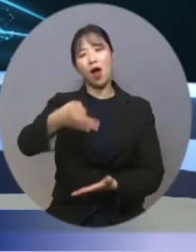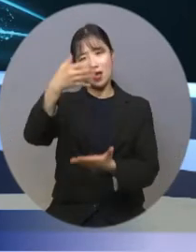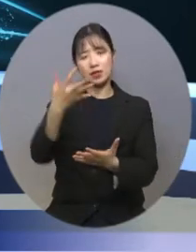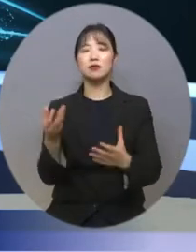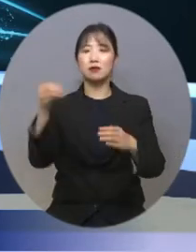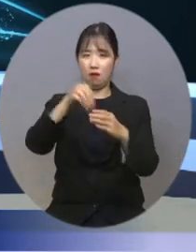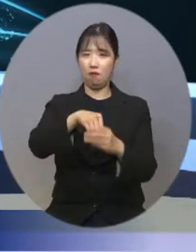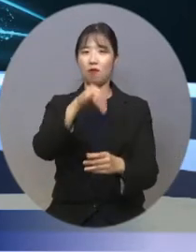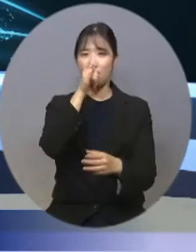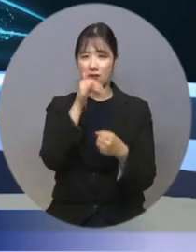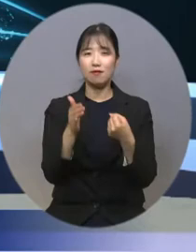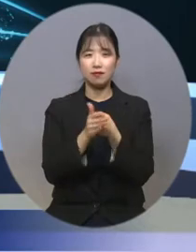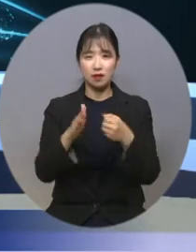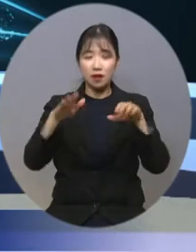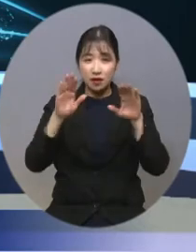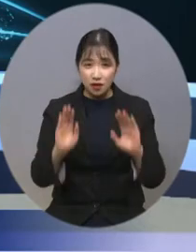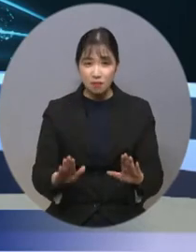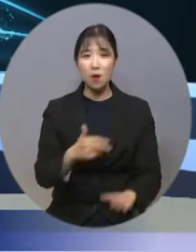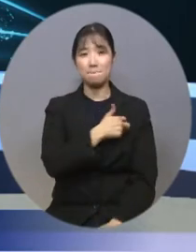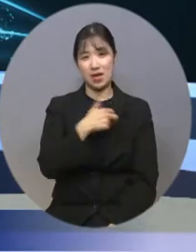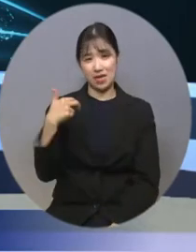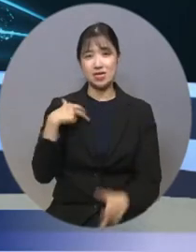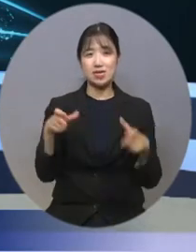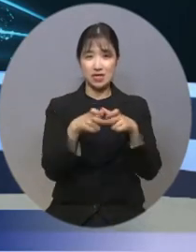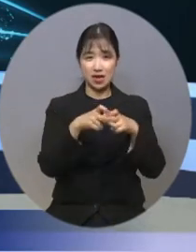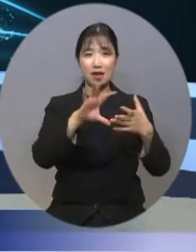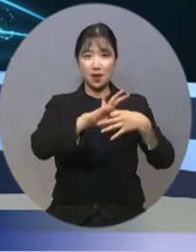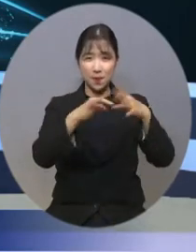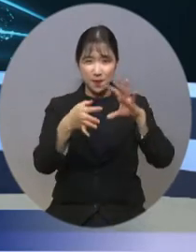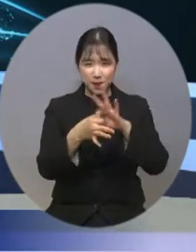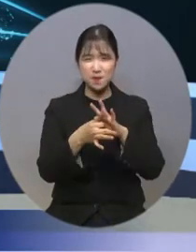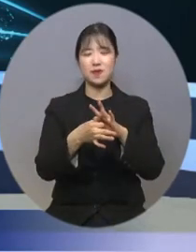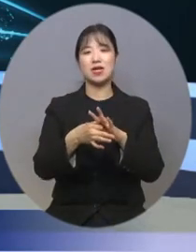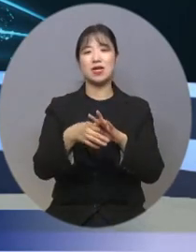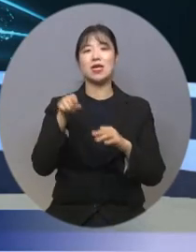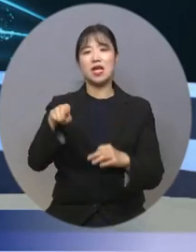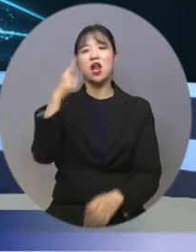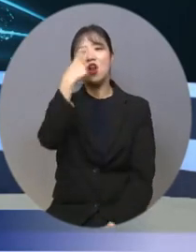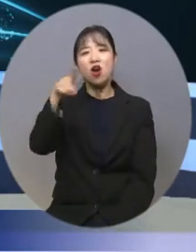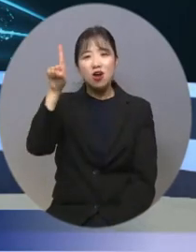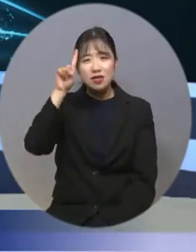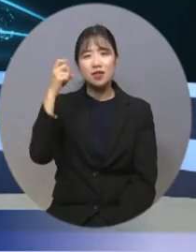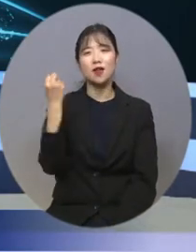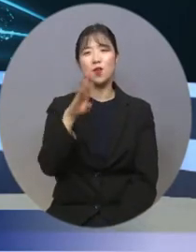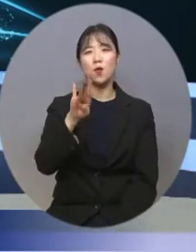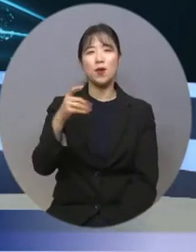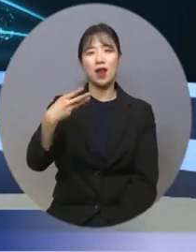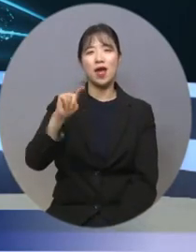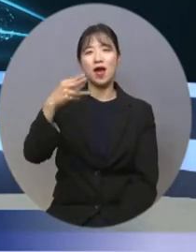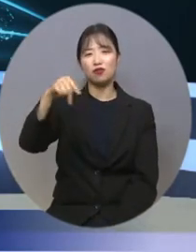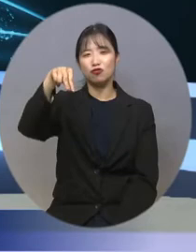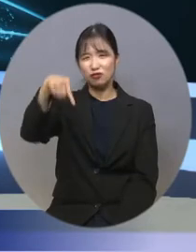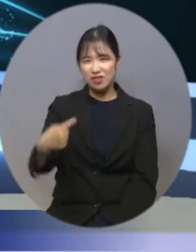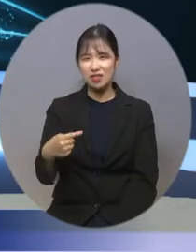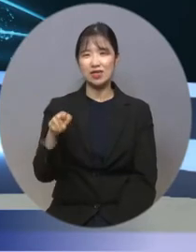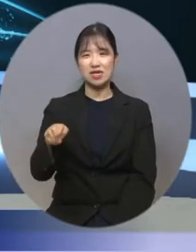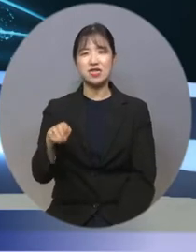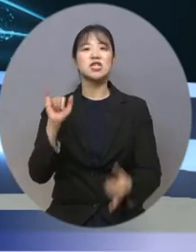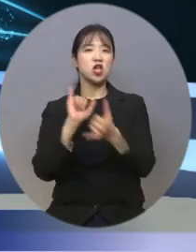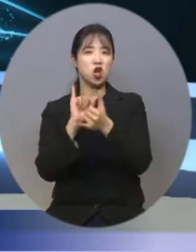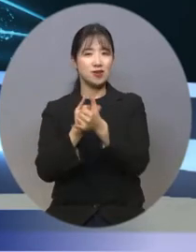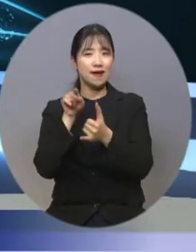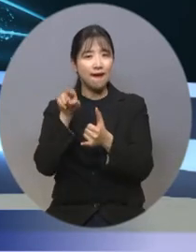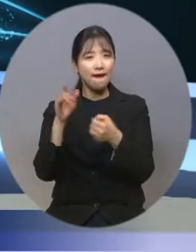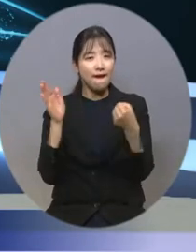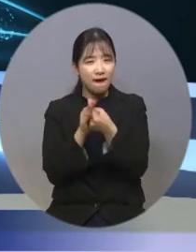있는데요. 따라서 이번 베이징 패럴림픽에서는 지정학적 긴장감을 유발한 러시아와 벨라루스 출전이